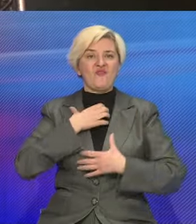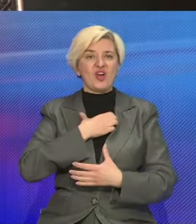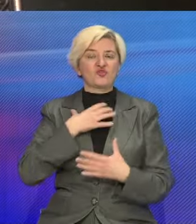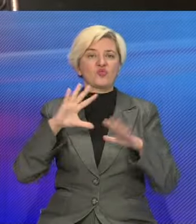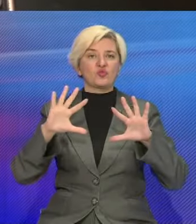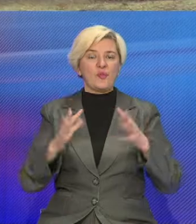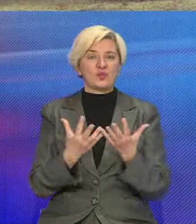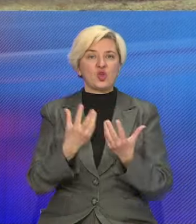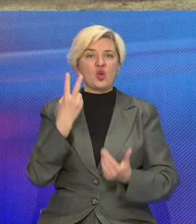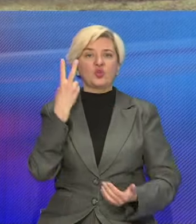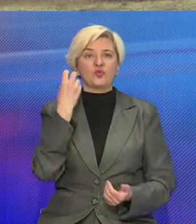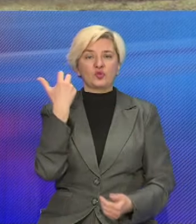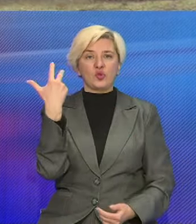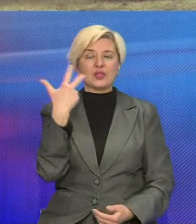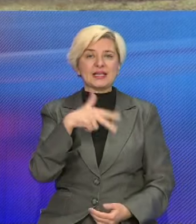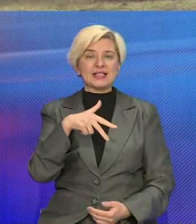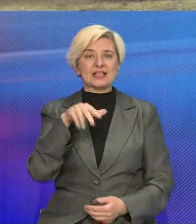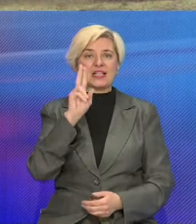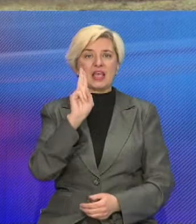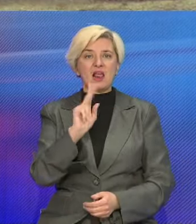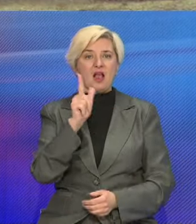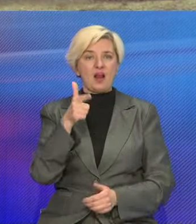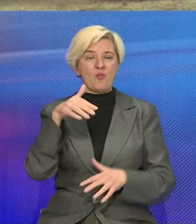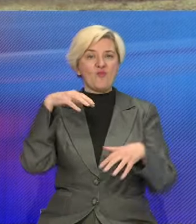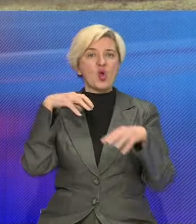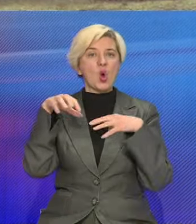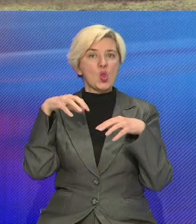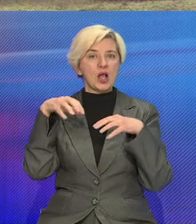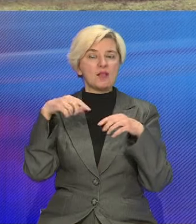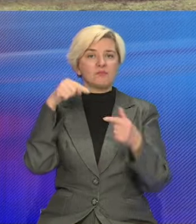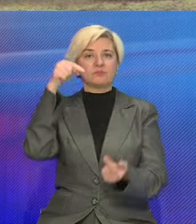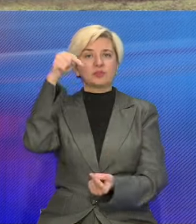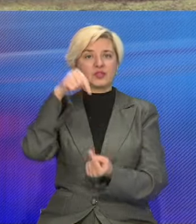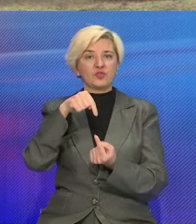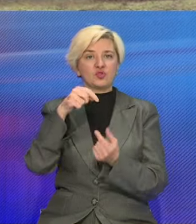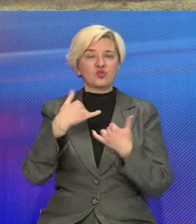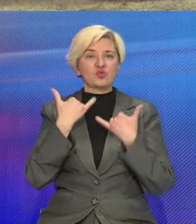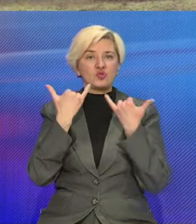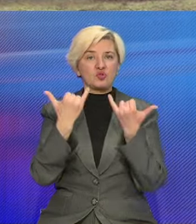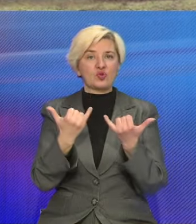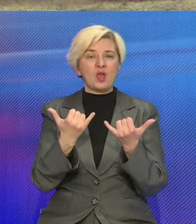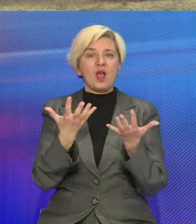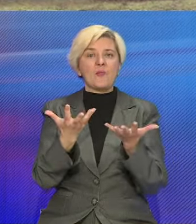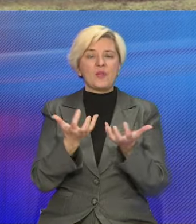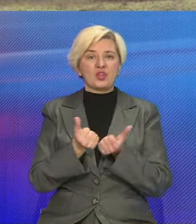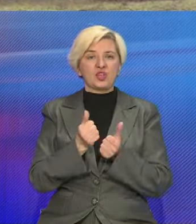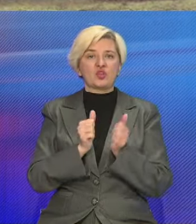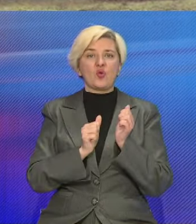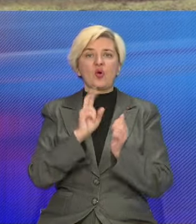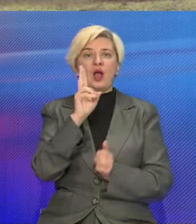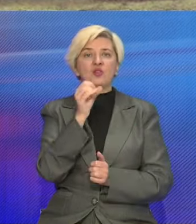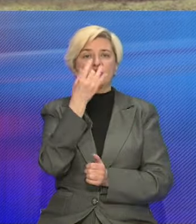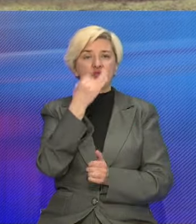-килограмовый колокол посвящён обретению Калоржской иконы Божьей Матери и